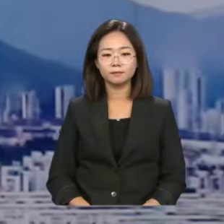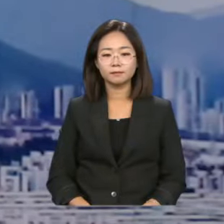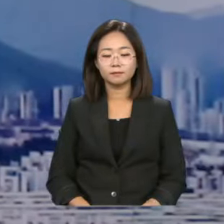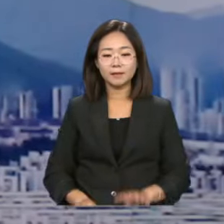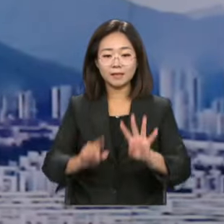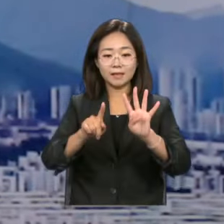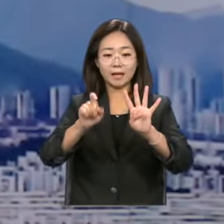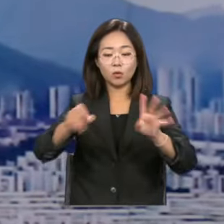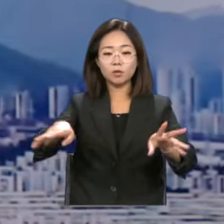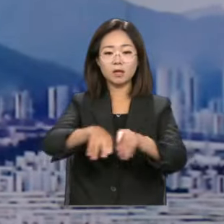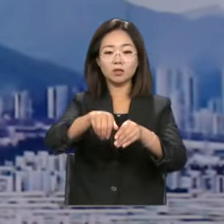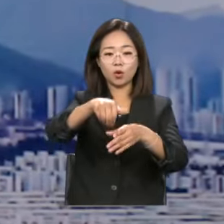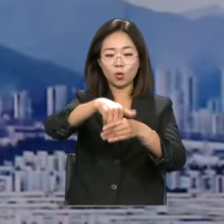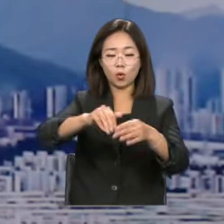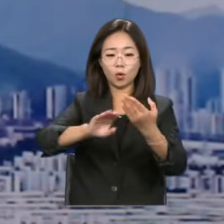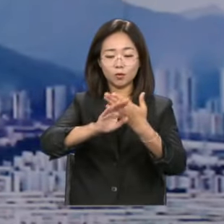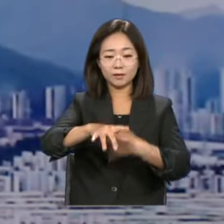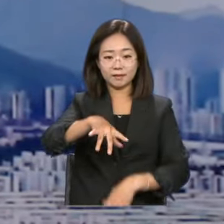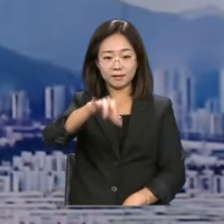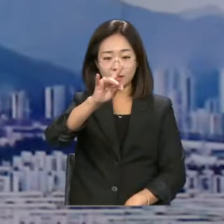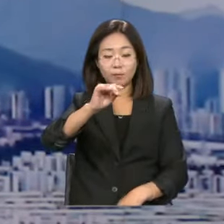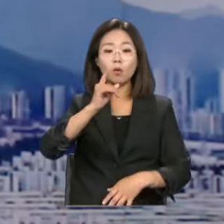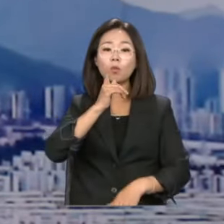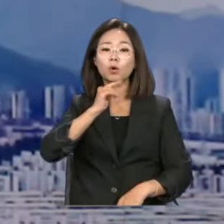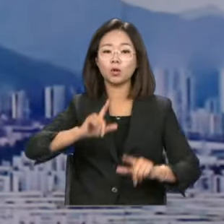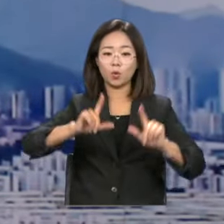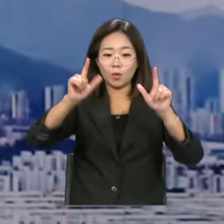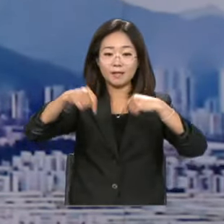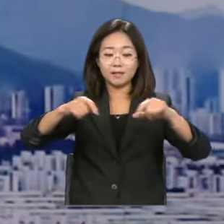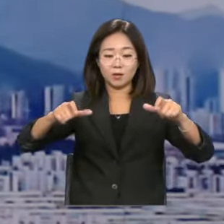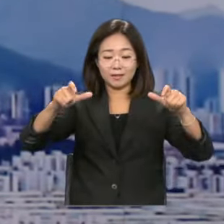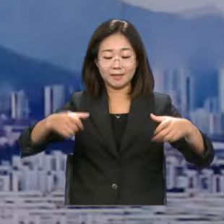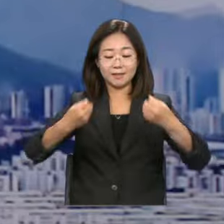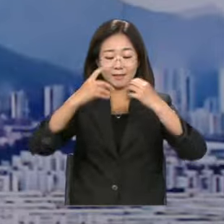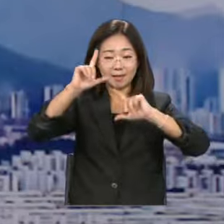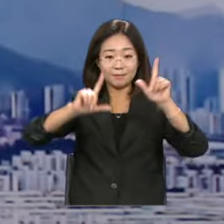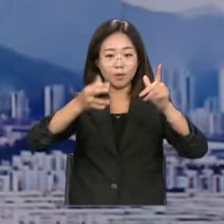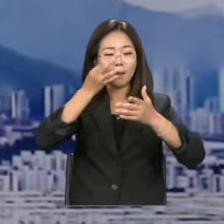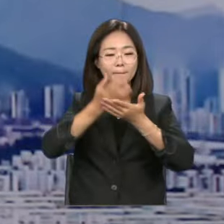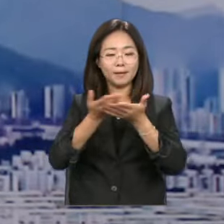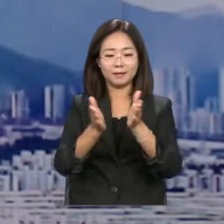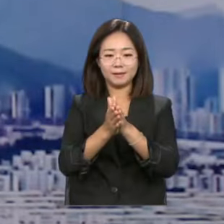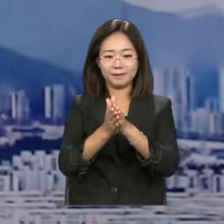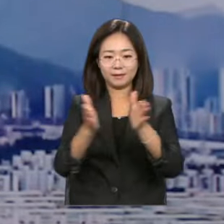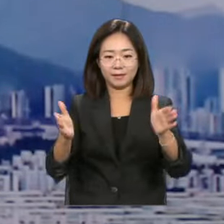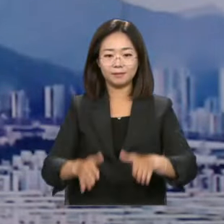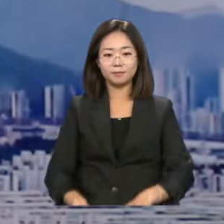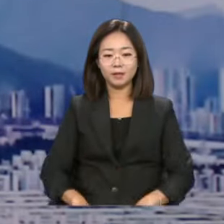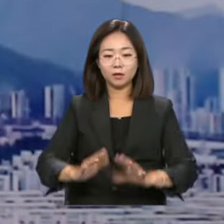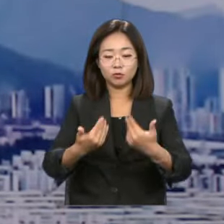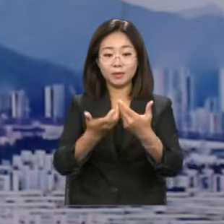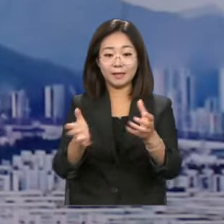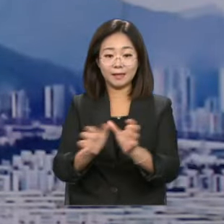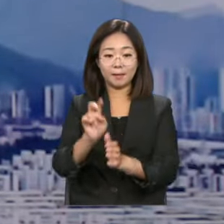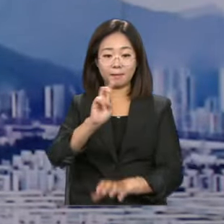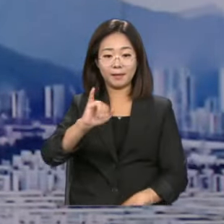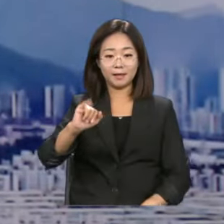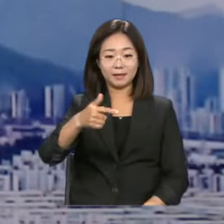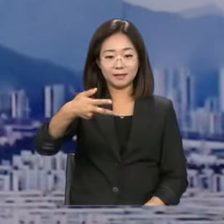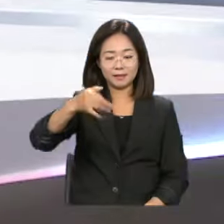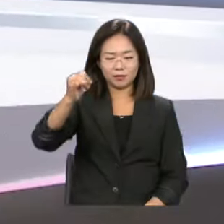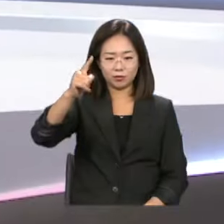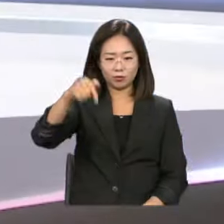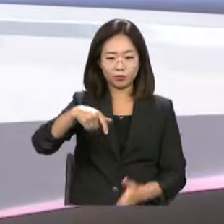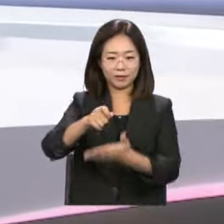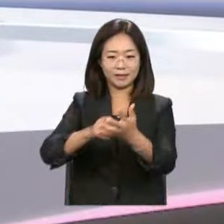410 총선이 끝난 뒤 처음 맞지않는 월요일입니다 정치권 새로운 모습으로 시작을 할 것 같은데요 국회팀 민지숙 기자와 자세한